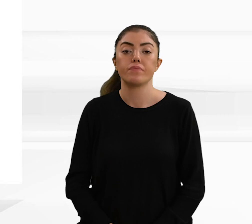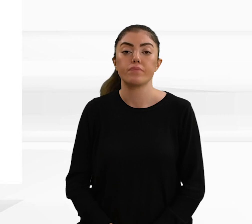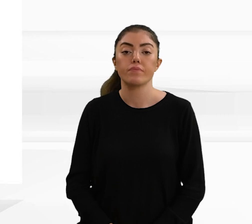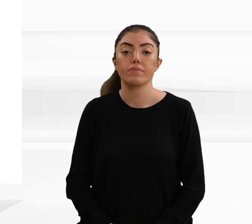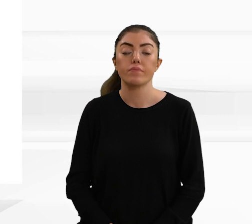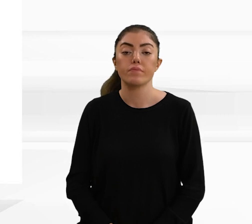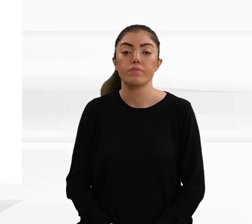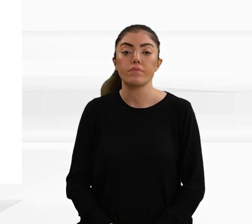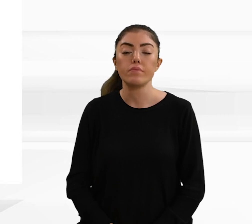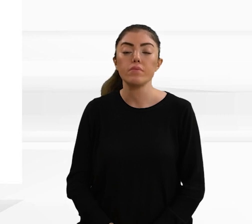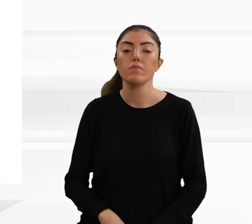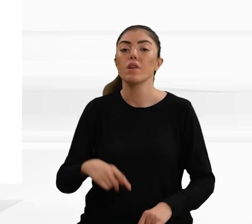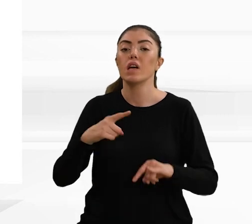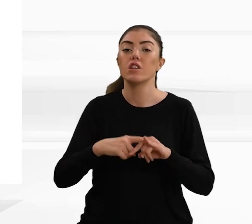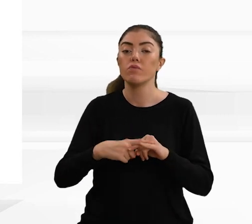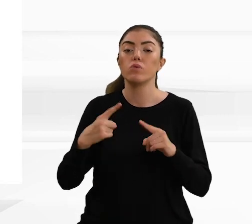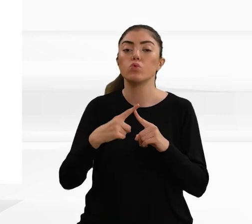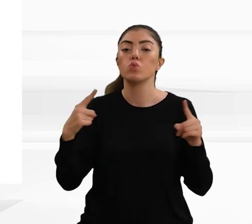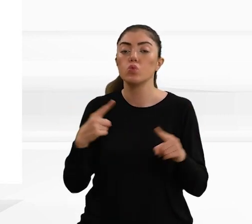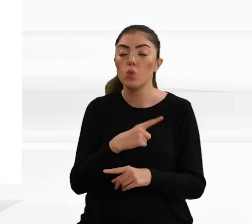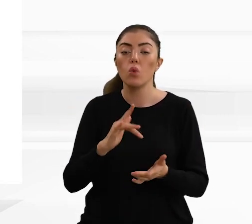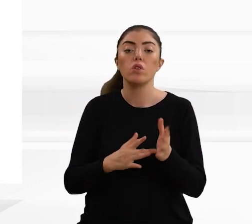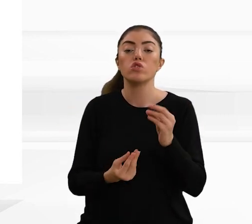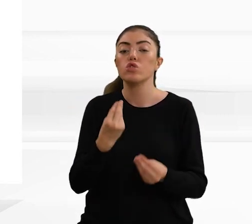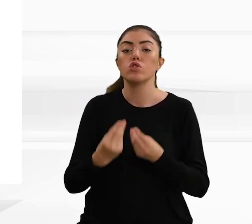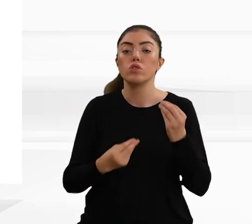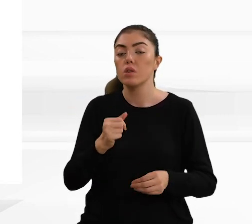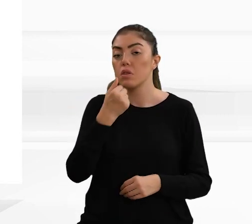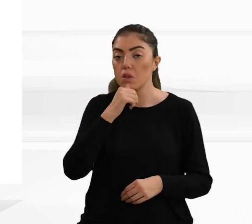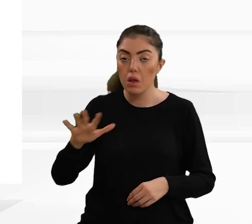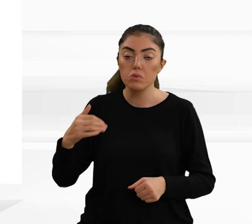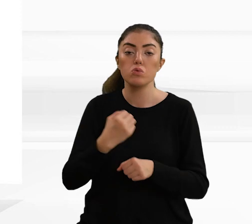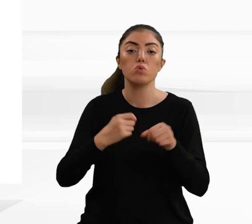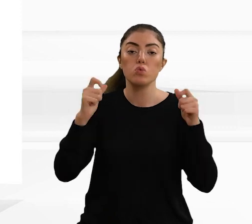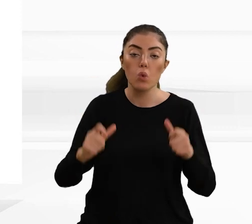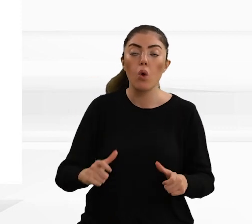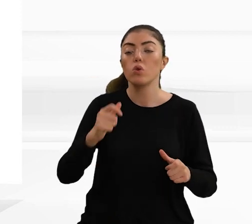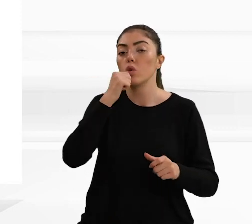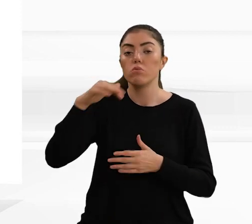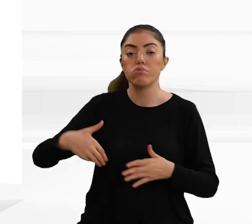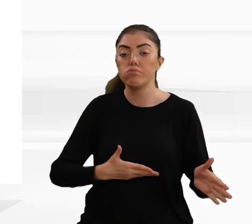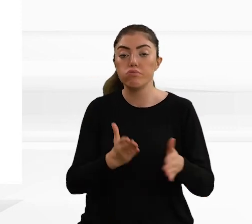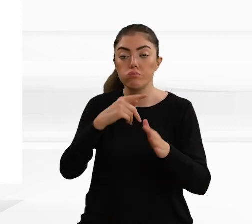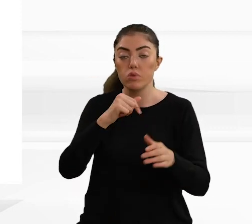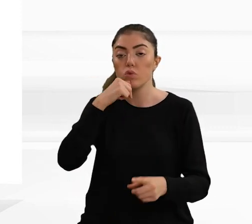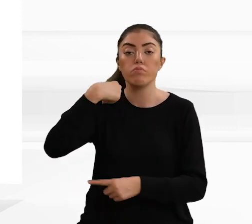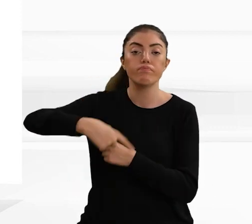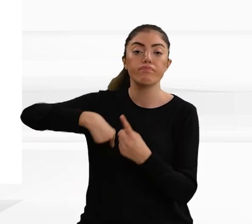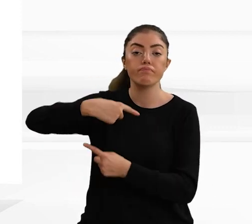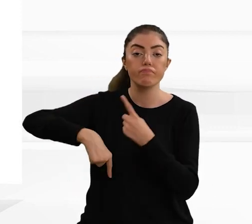bu hidrosferi oluşturan çeşitli Su ortamlarını Deniz Göl Akarsu su